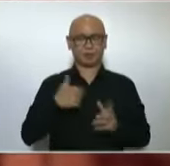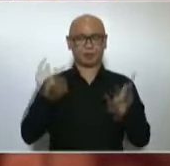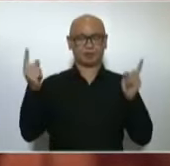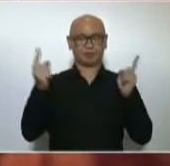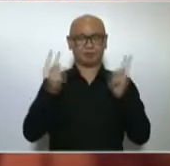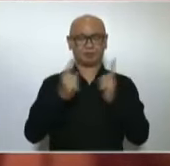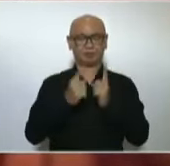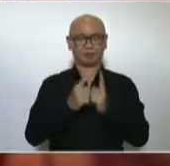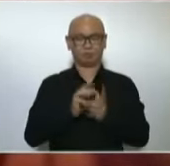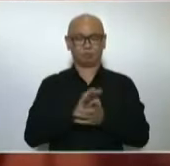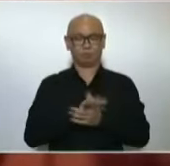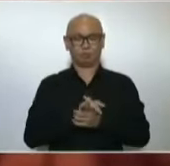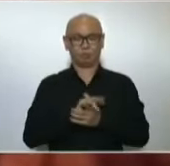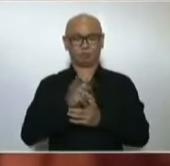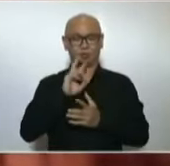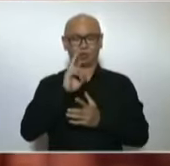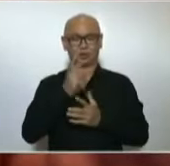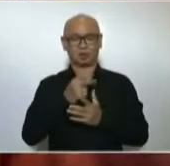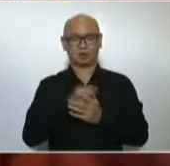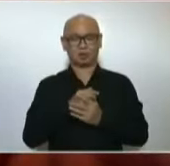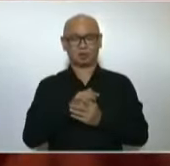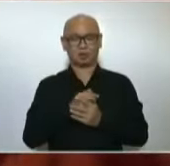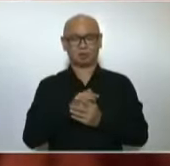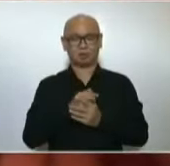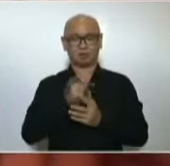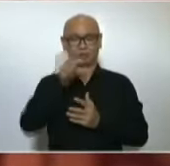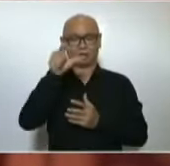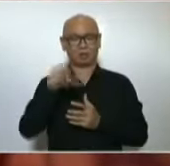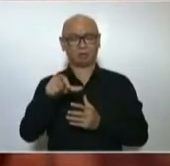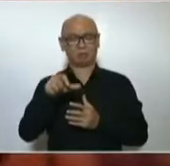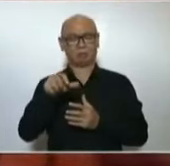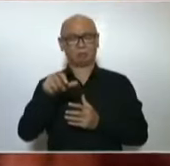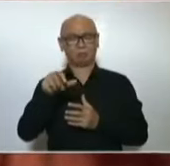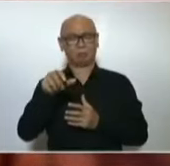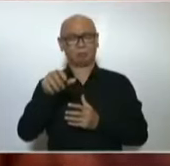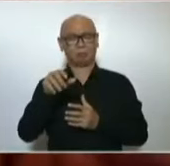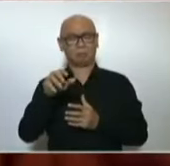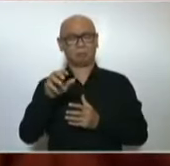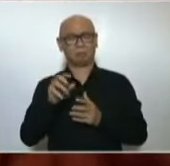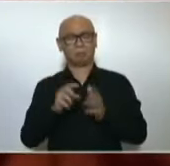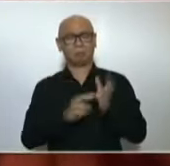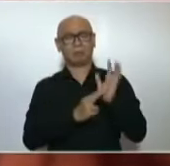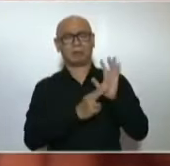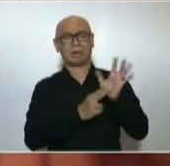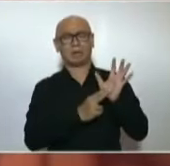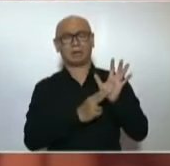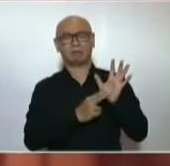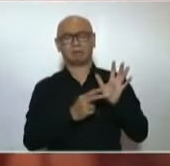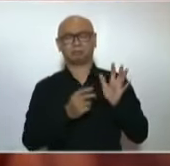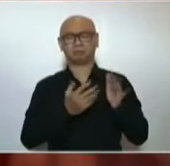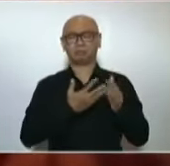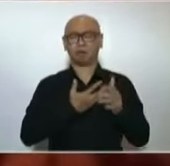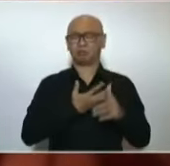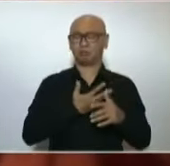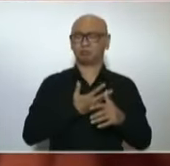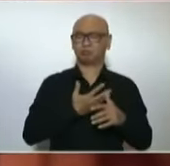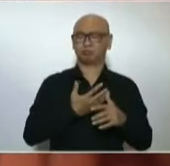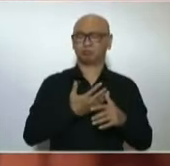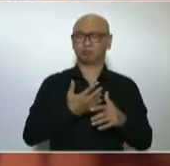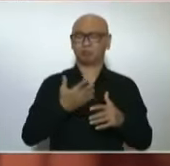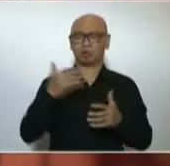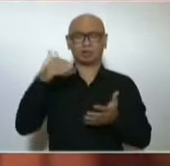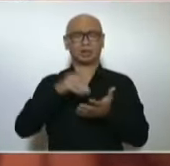saudara Rozikin yaitu orang Batang dia menginginkan